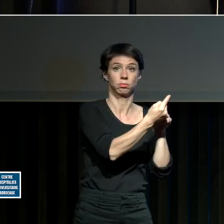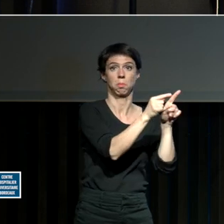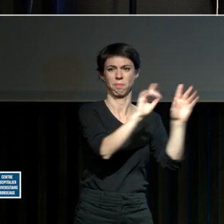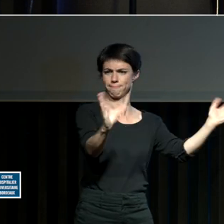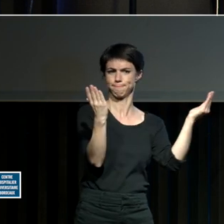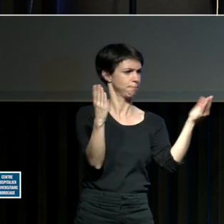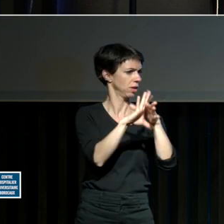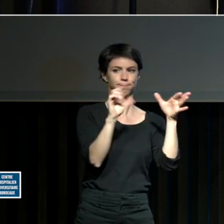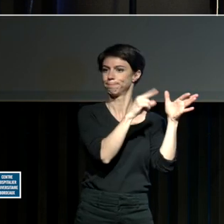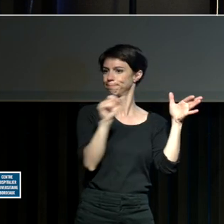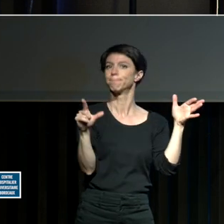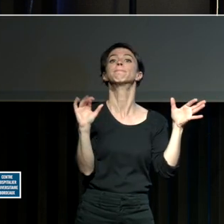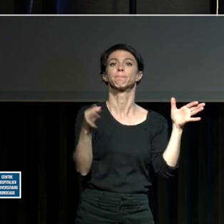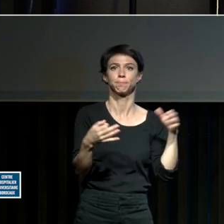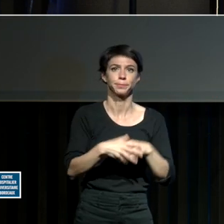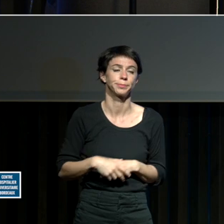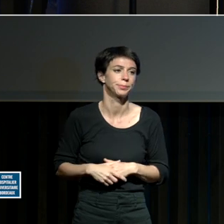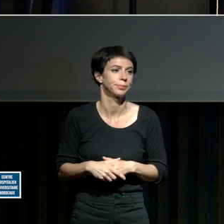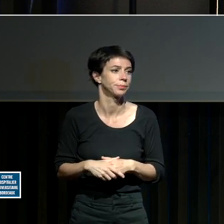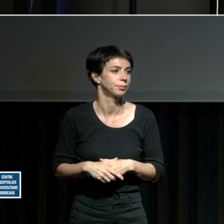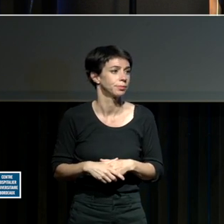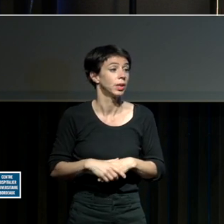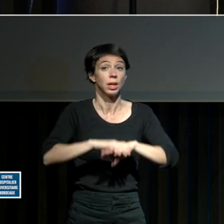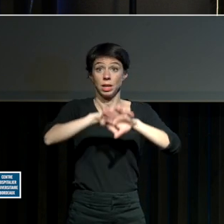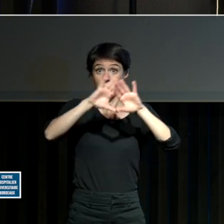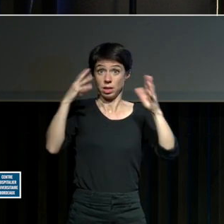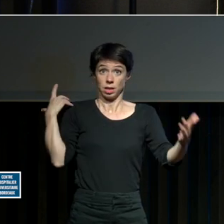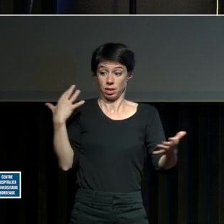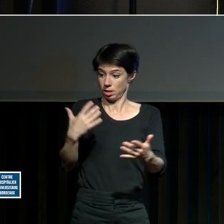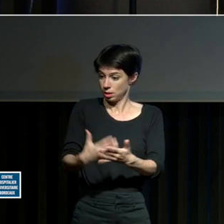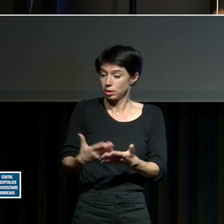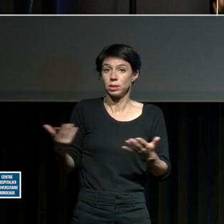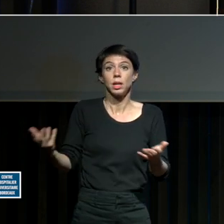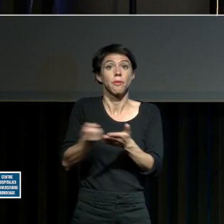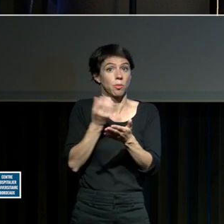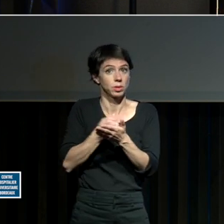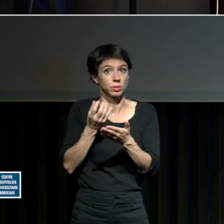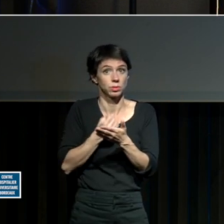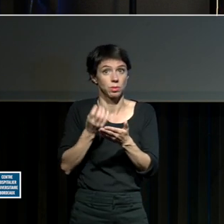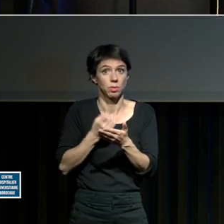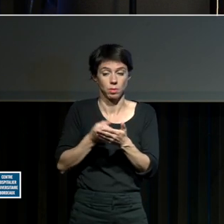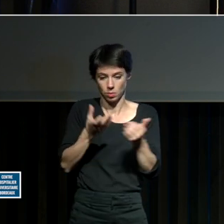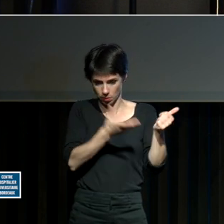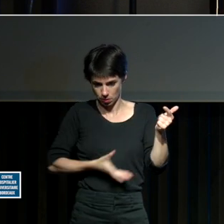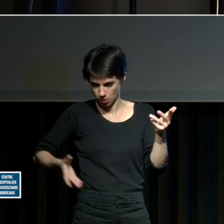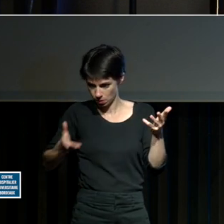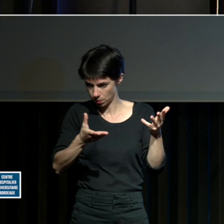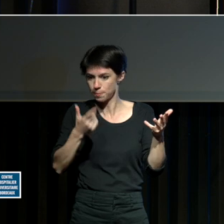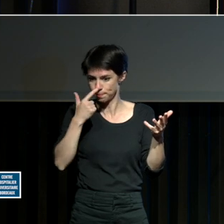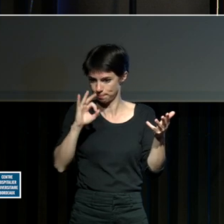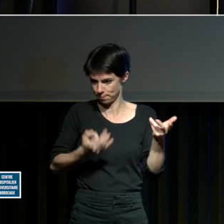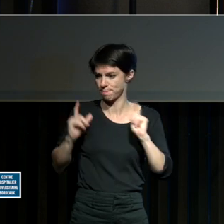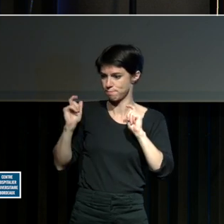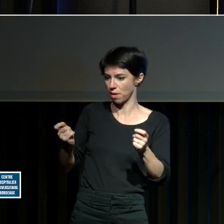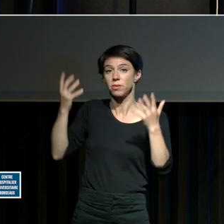Voilà, donc ces différents éléments, finalement, étayent finalement la notion d'addiction appliquée aux jeux vidéo. Cela